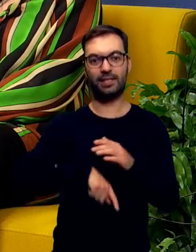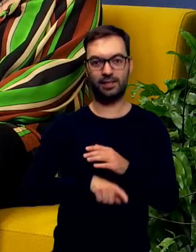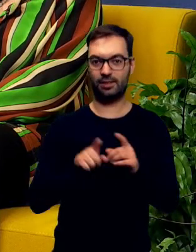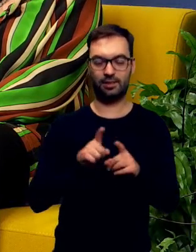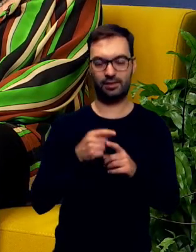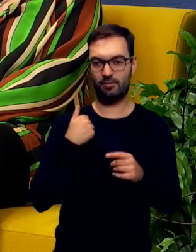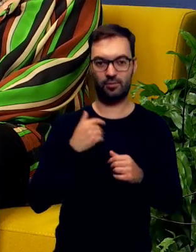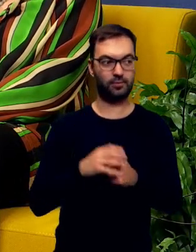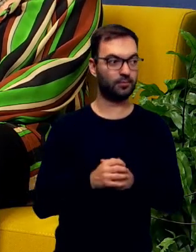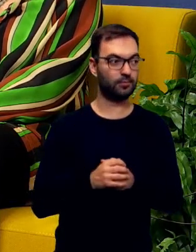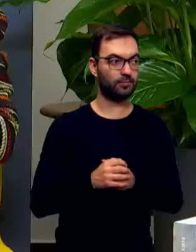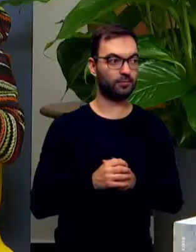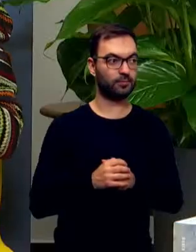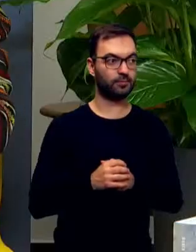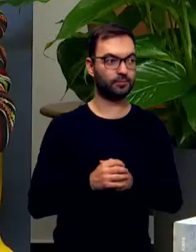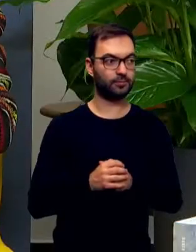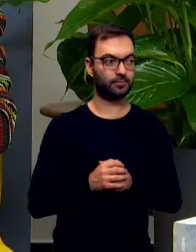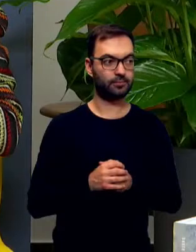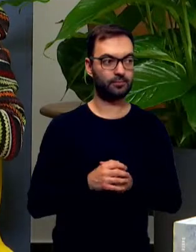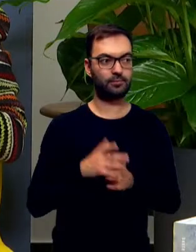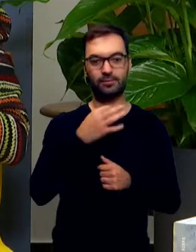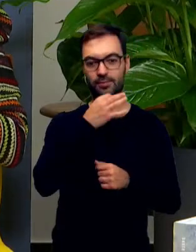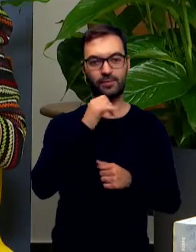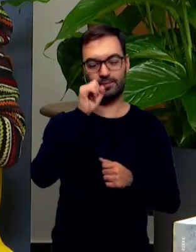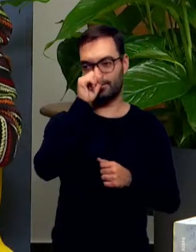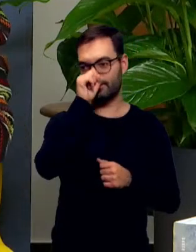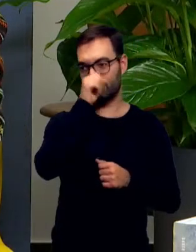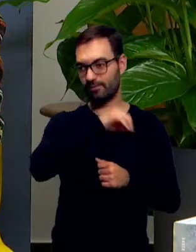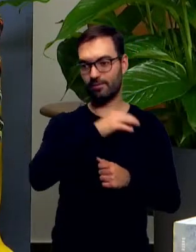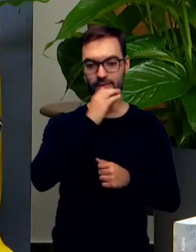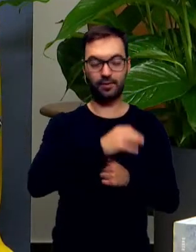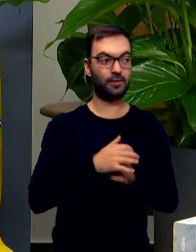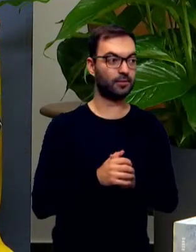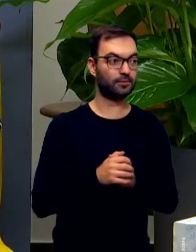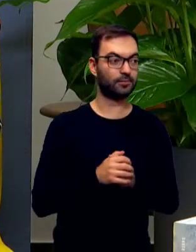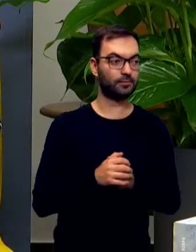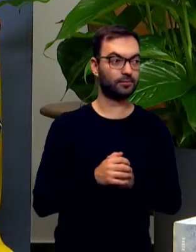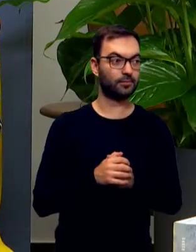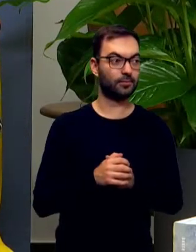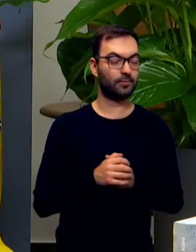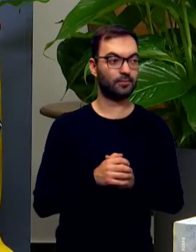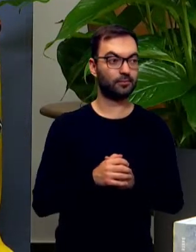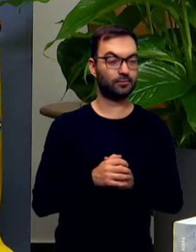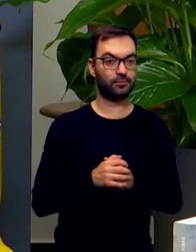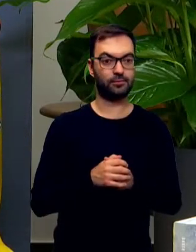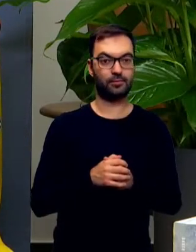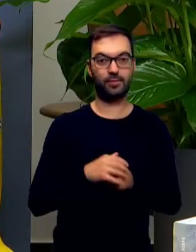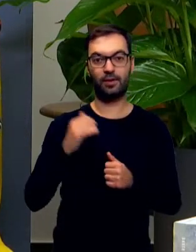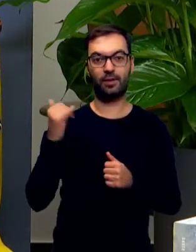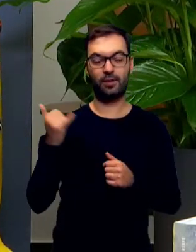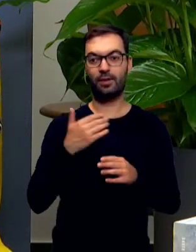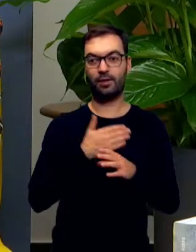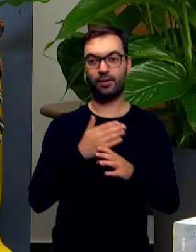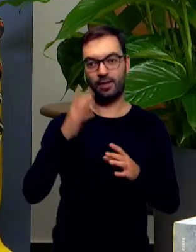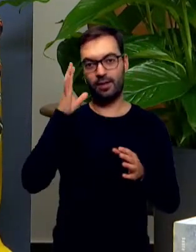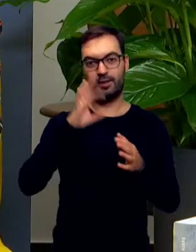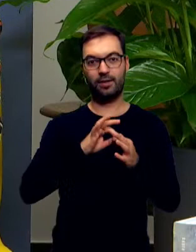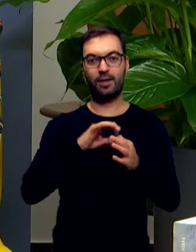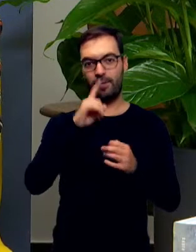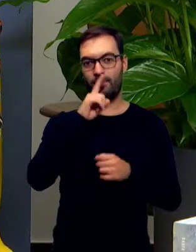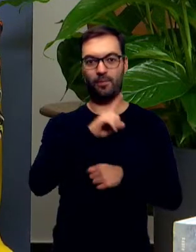Wielkiej Śnieżnej. Mhm. I oczywiście zadam teraz najbanalniejsze pytanie, ale w ciągle w służbie tego